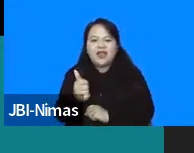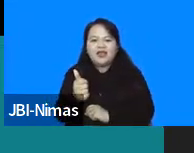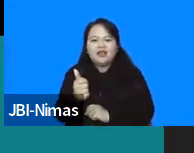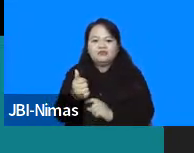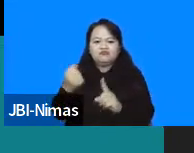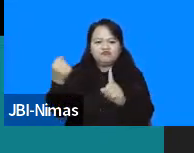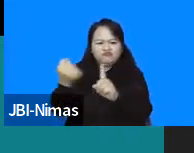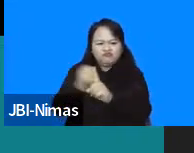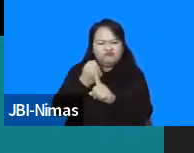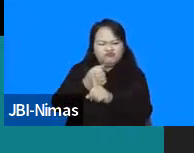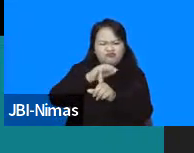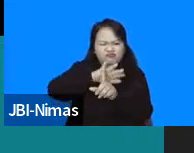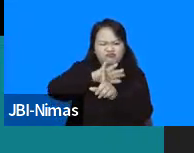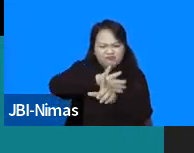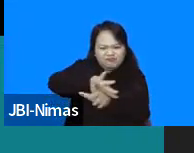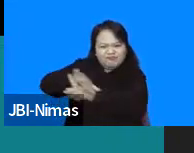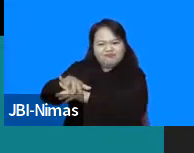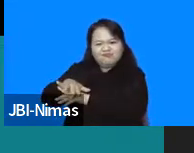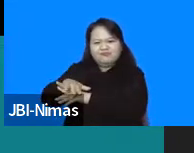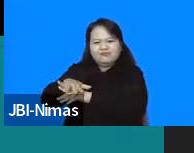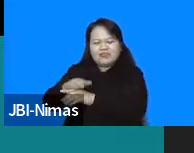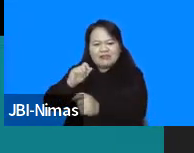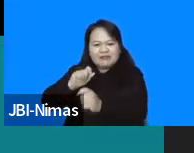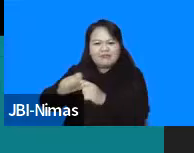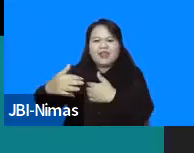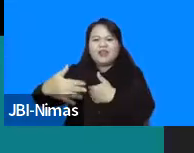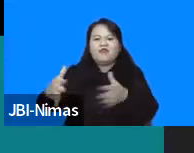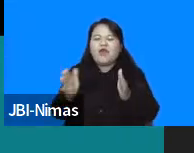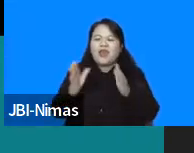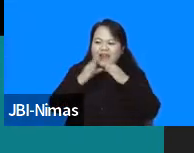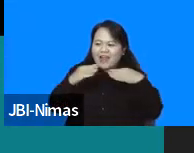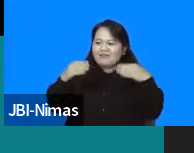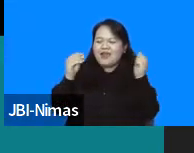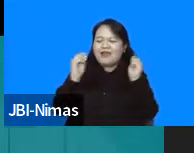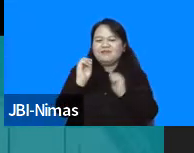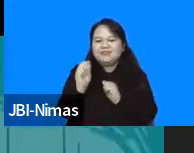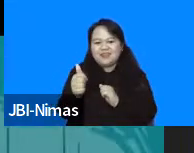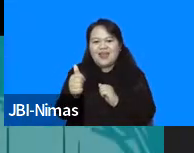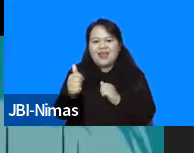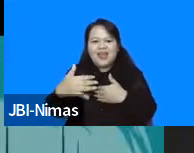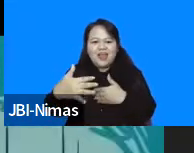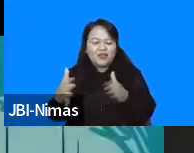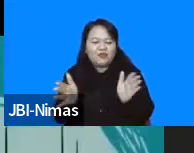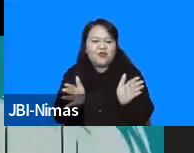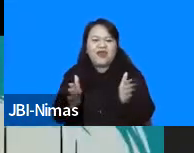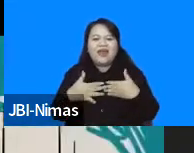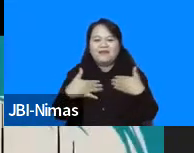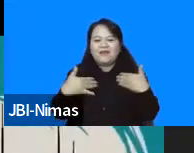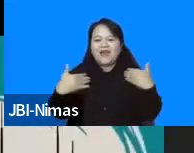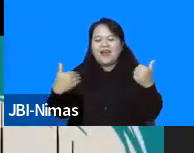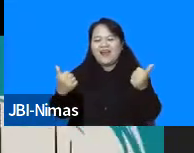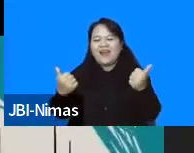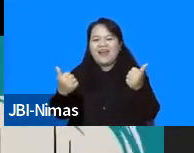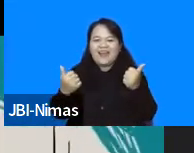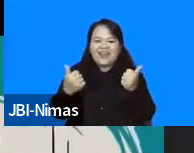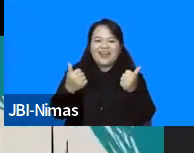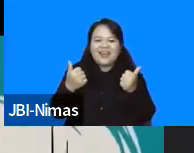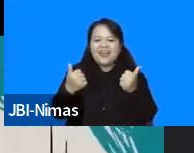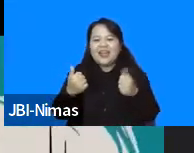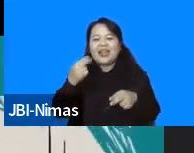berubah. Lawan perundungan, ciptakan ruang yang aman, ruang yang